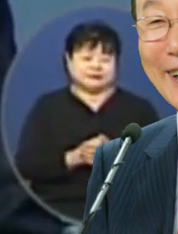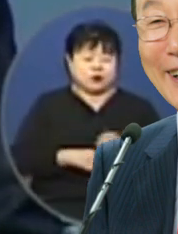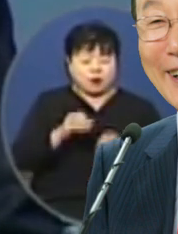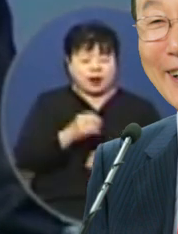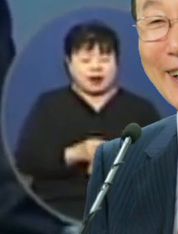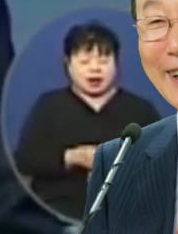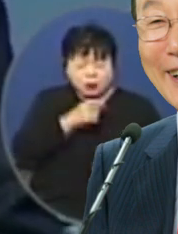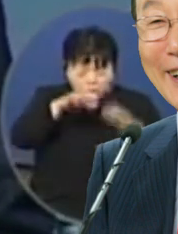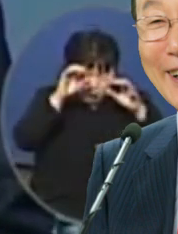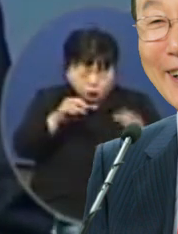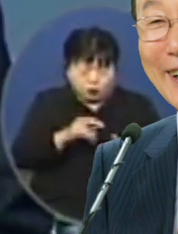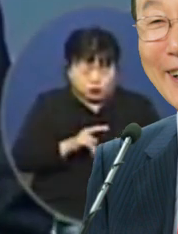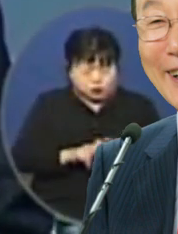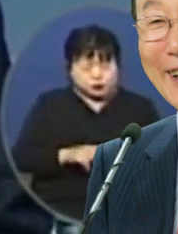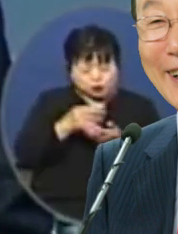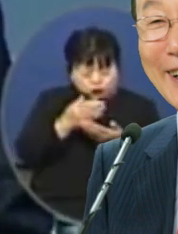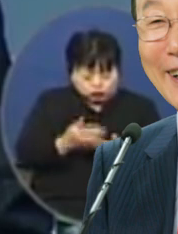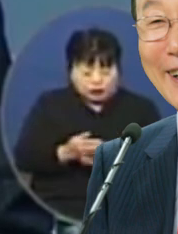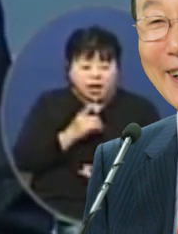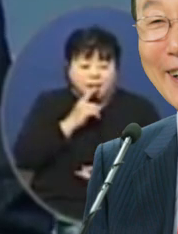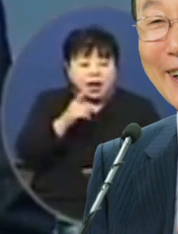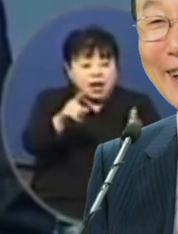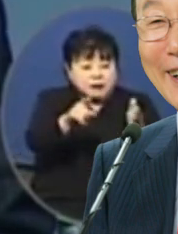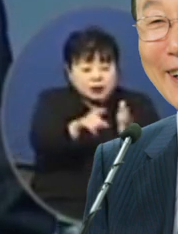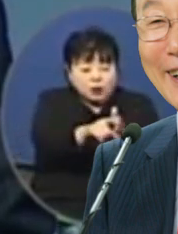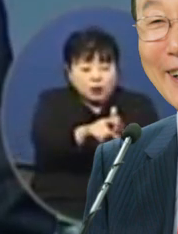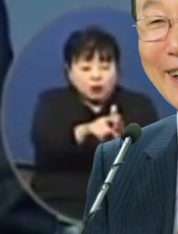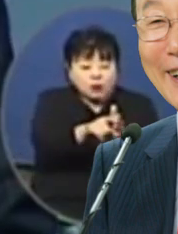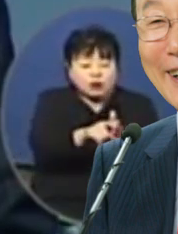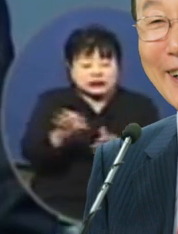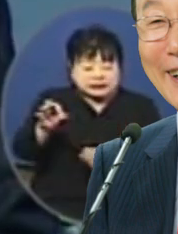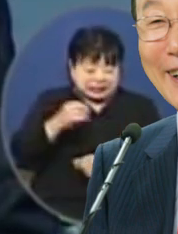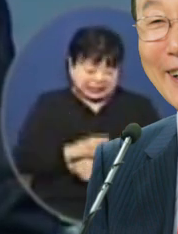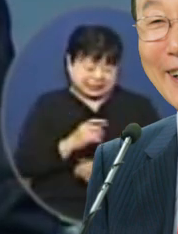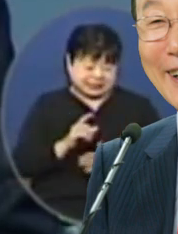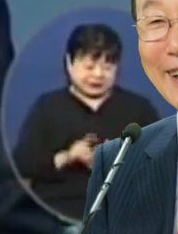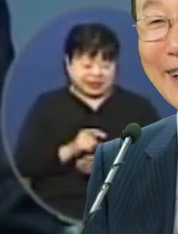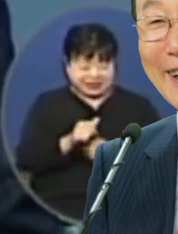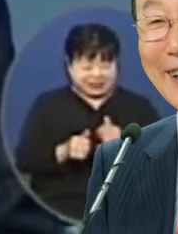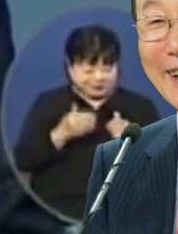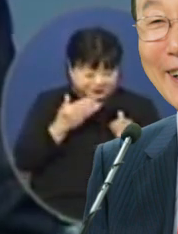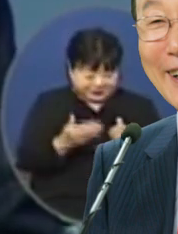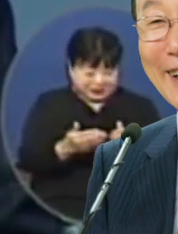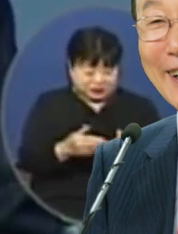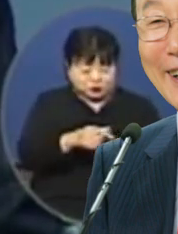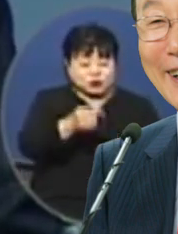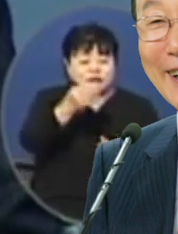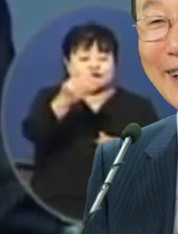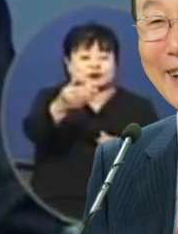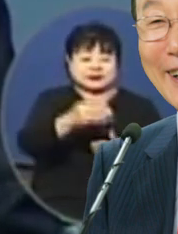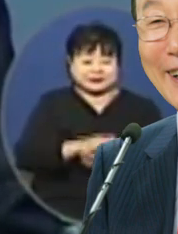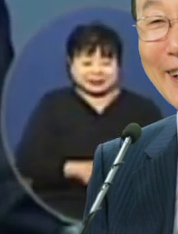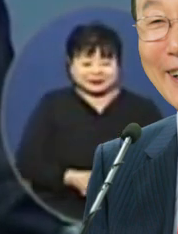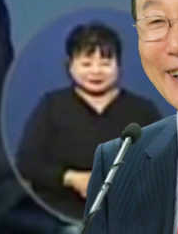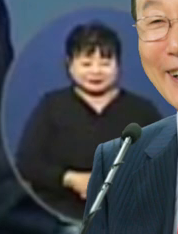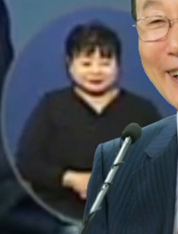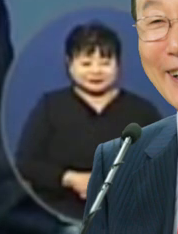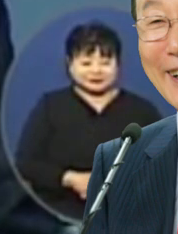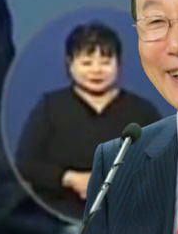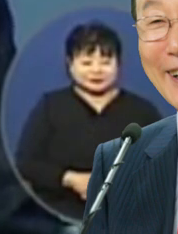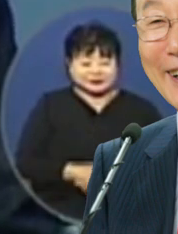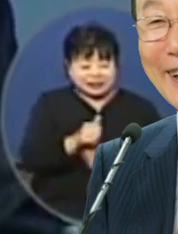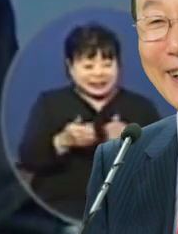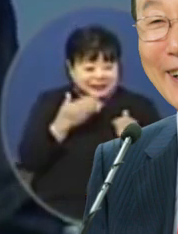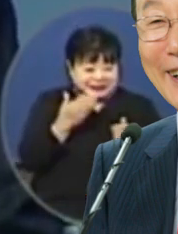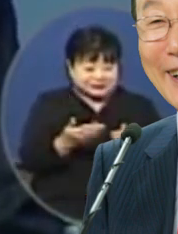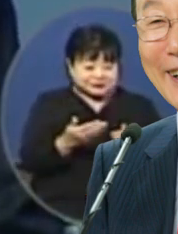환난의 폭우를 가리워준다고 믿고 시인하니까 하나님이 그를 건져주신 것입니다.